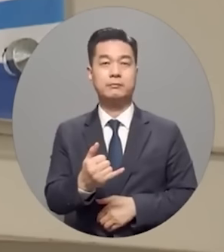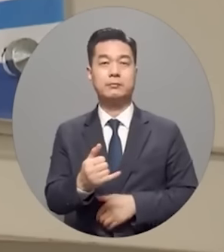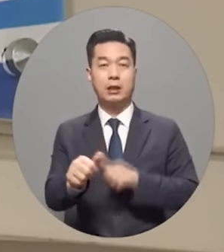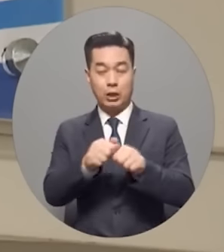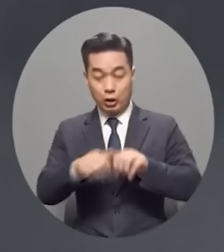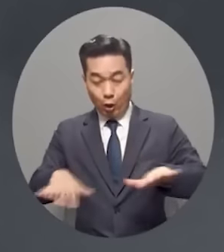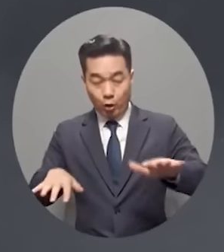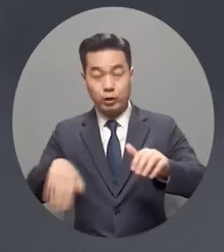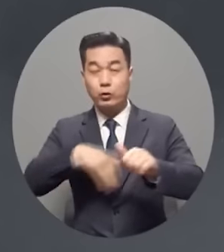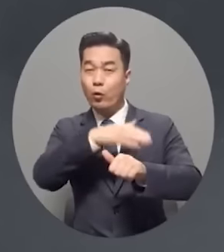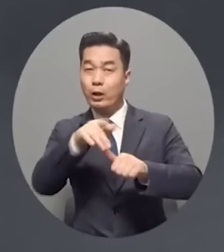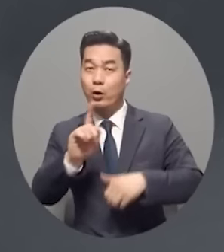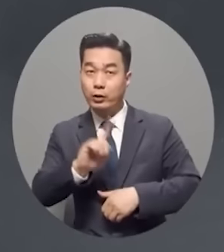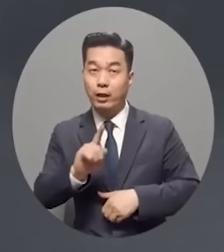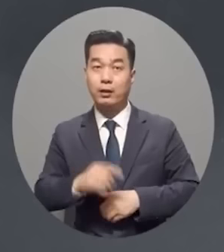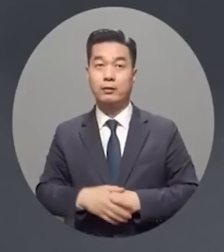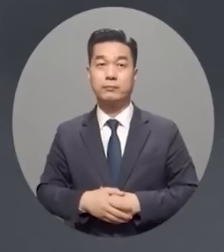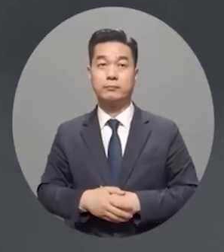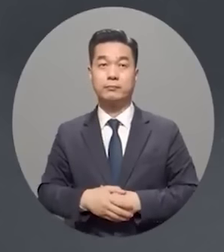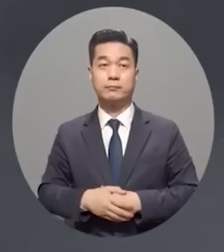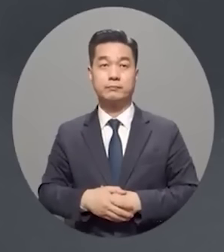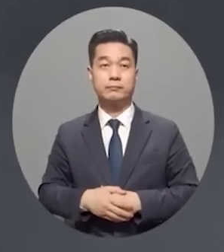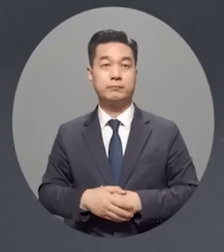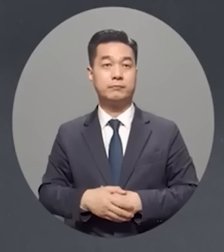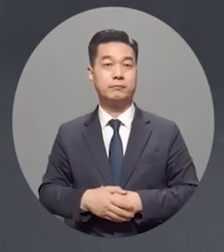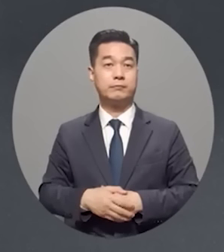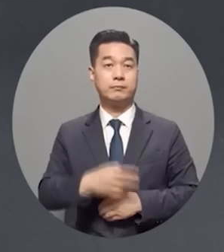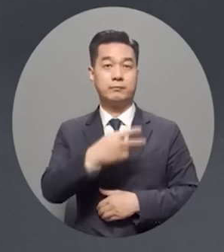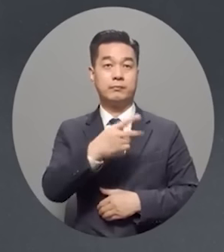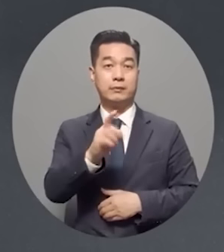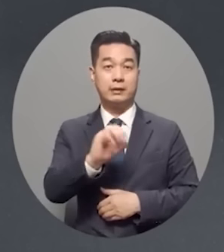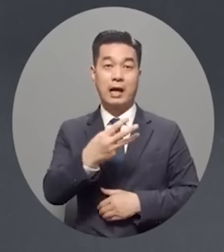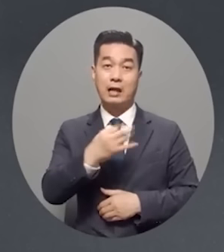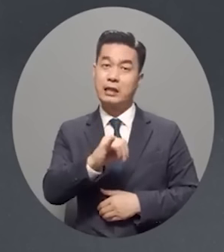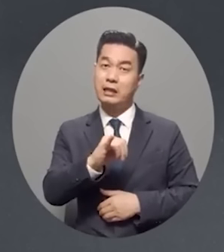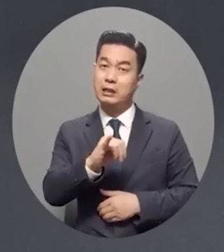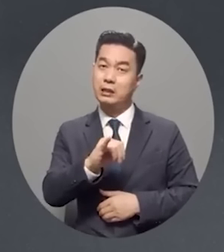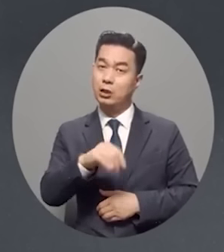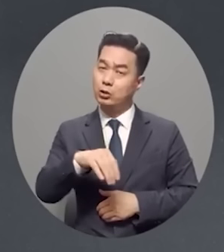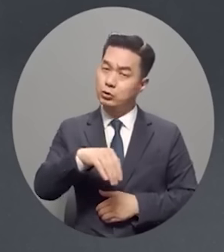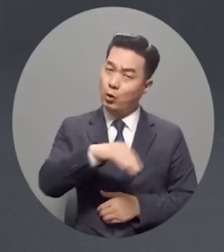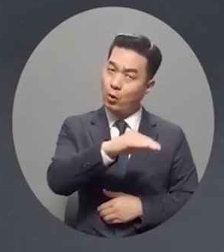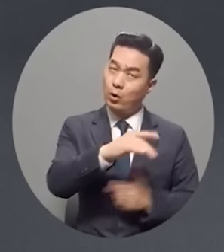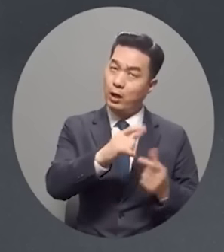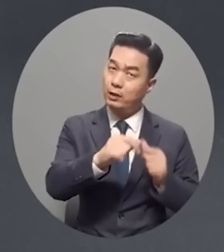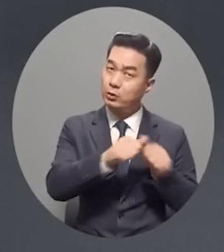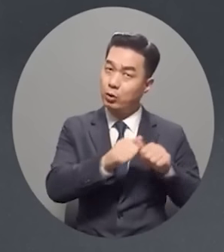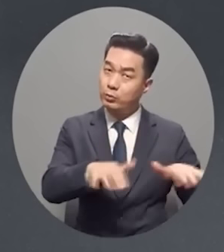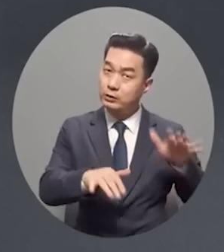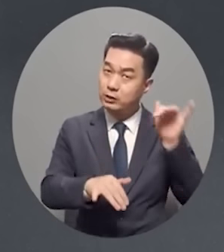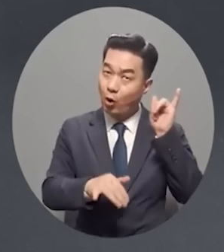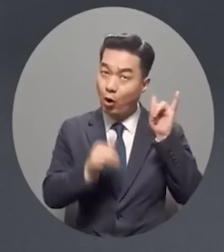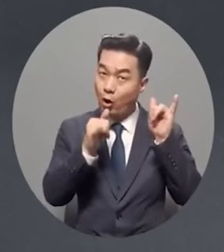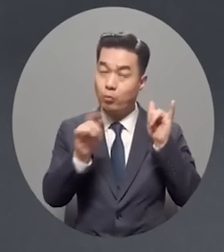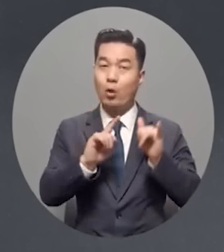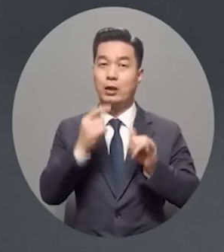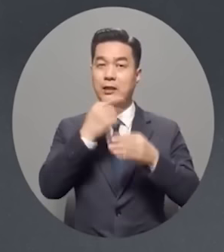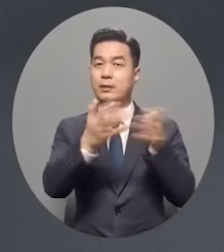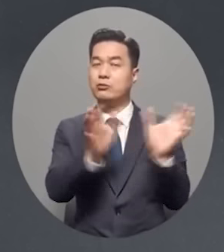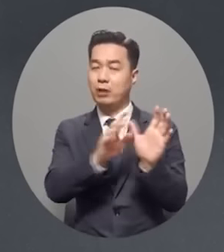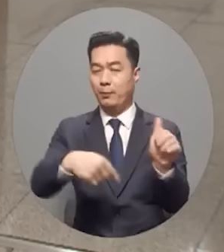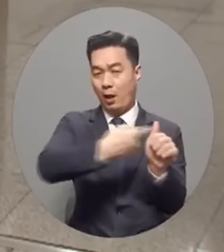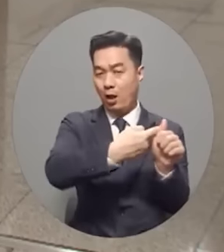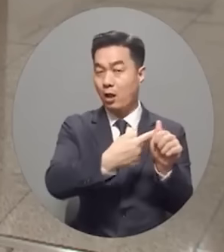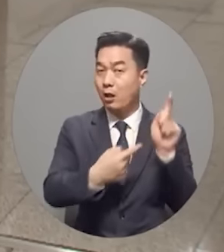동향을 묻더니 당리는 뭐 저쪽으로 갔다 군 이야기가 들리셨던데 어디로 갔다고 해? 저쪽 그저 민주당